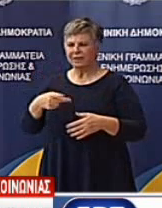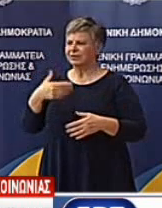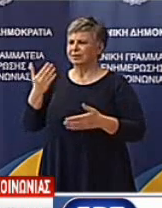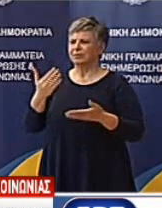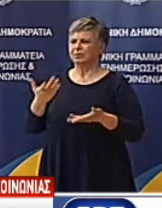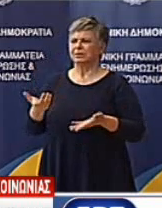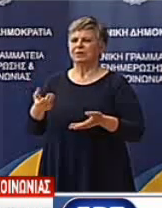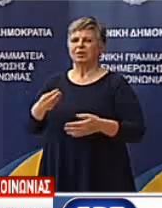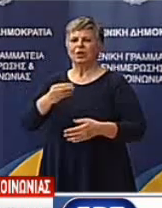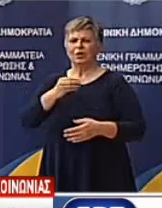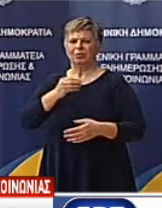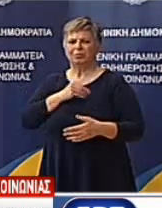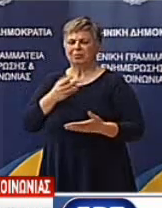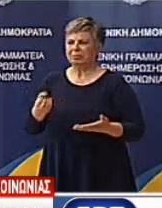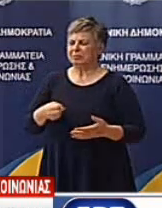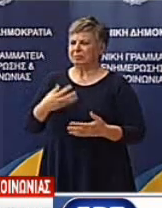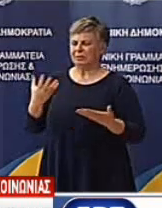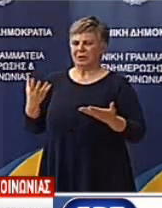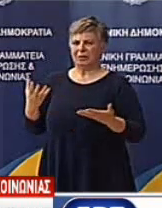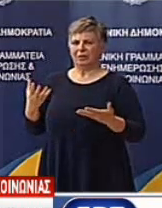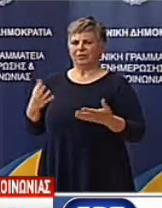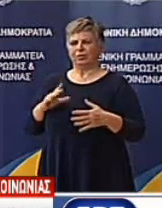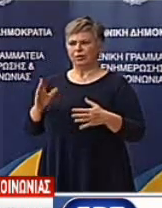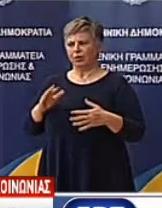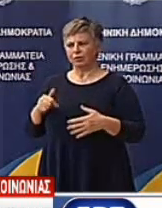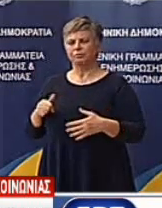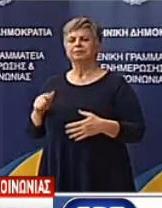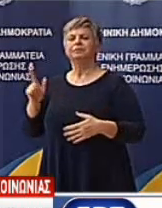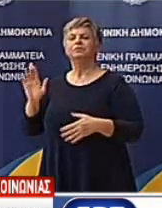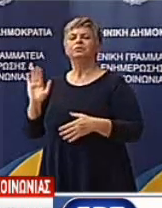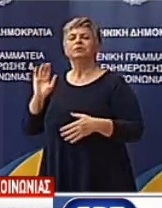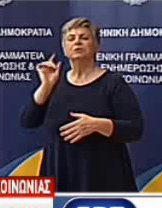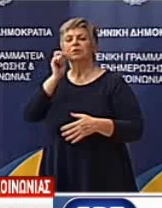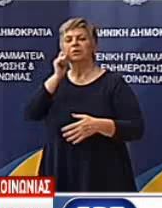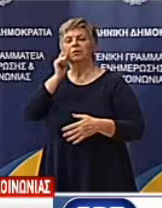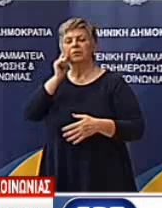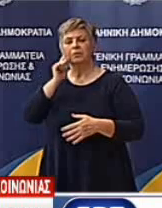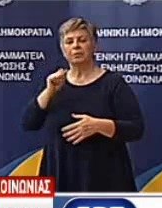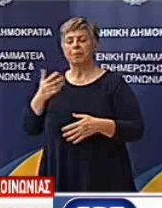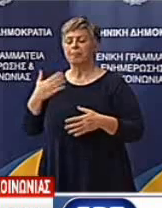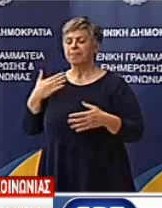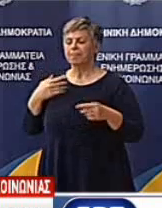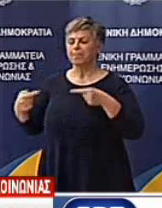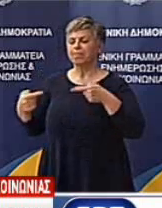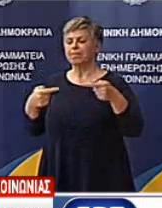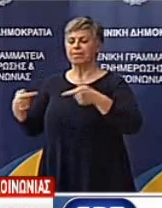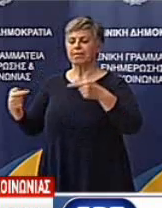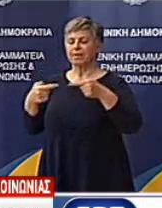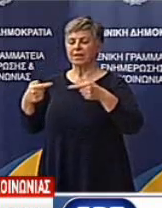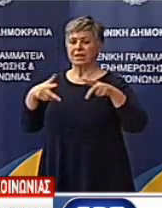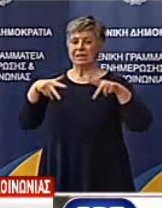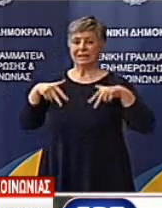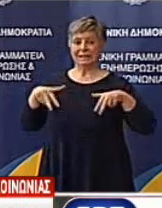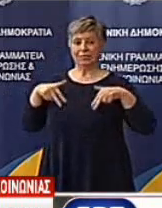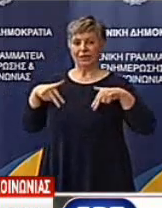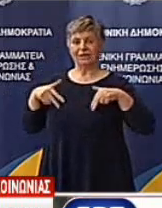Ήθελα, κυρία Γεροβασίλη, να ρωτήσω σχετικά με την κόντρα που έχει ξεσπάσει το τελευταίο διάστημα μεταξύ της κυβέρνησης και της πρώην Προέδρου της Βουλής. Και